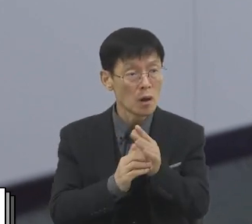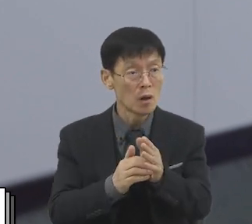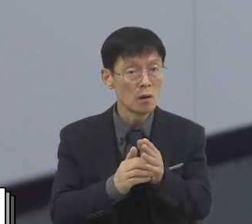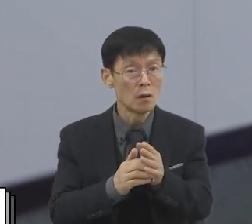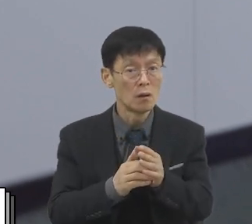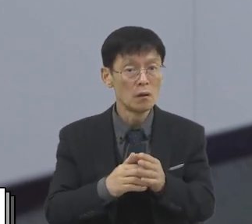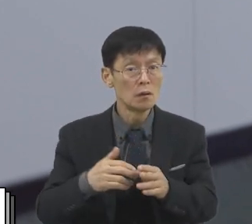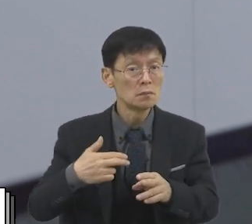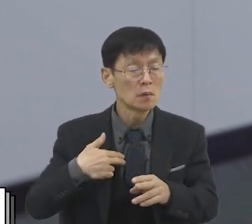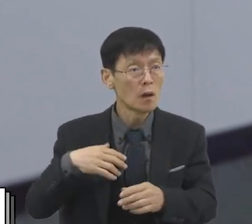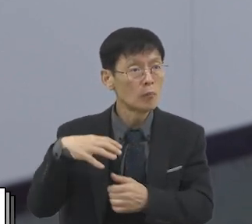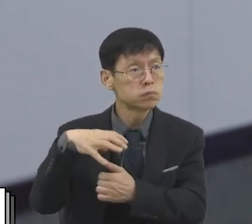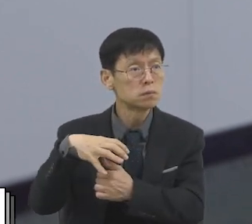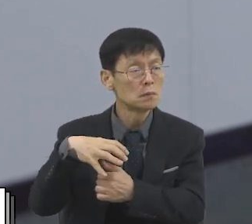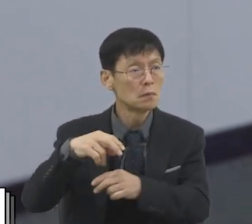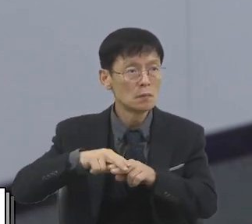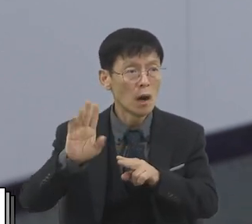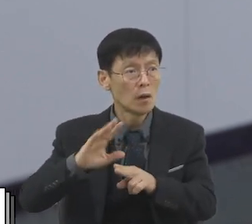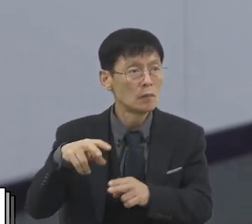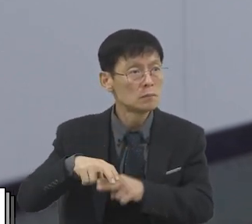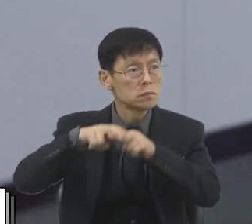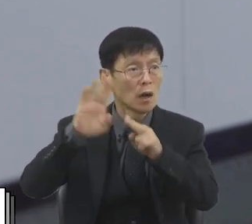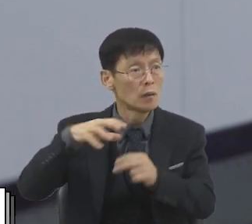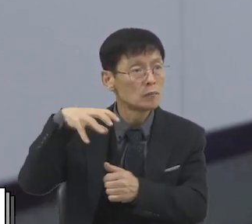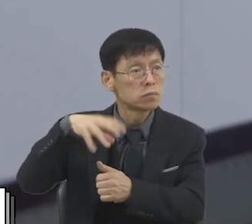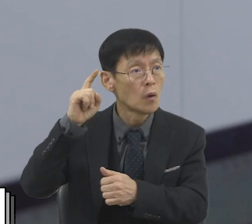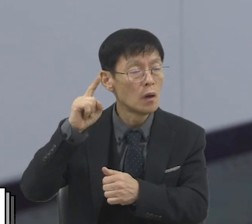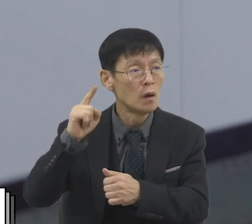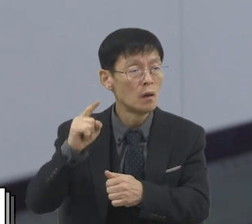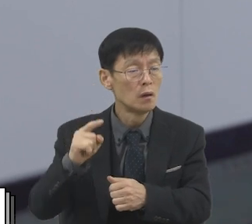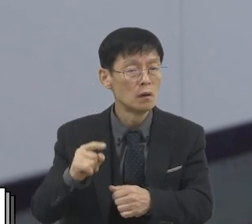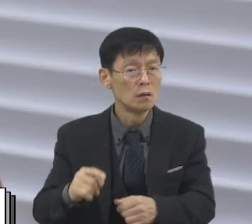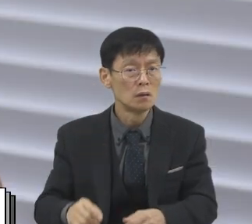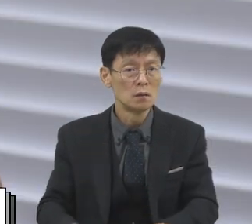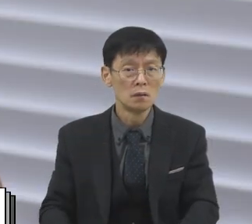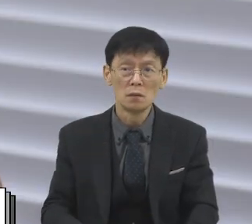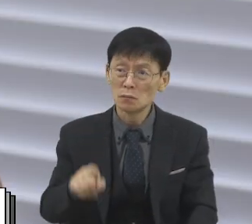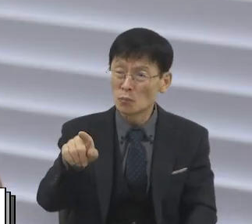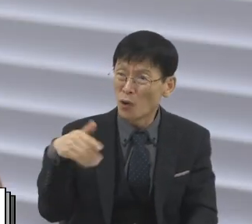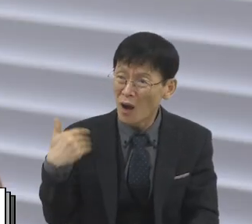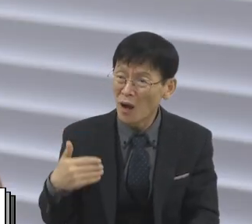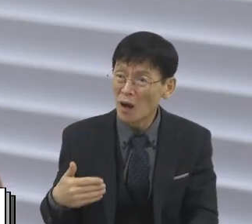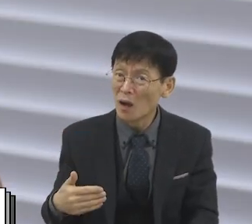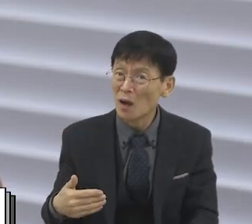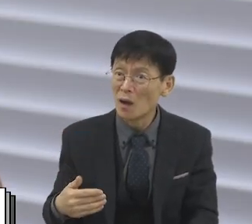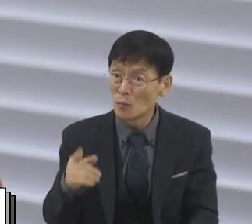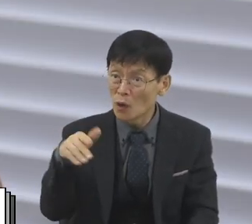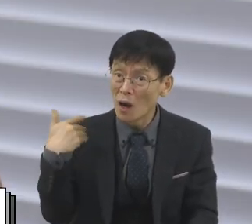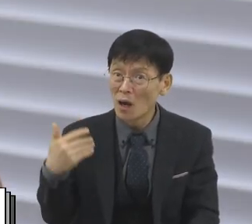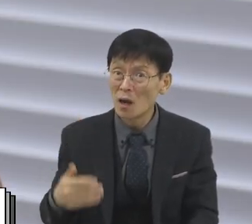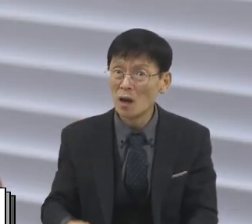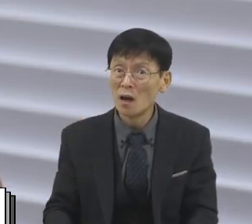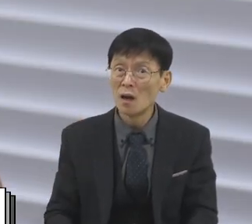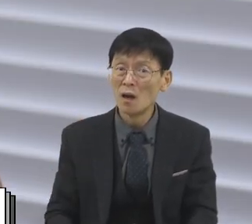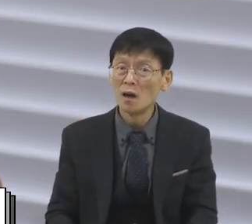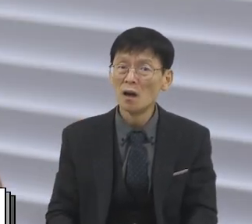명단에 있던데 왜 저만 없는 건가요? 지혜씨, 몰라서 그래요?